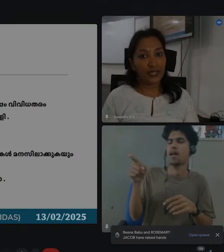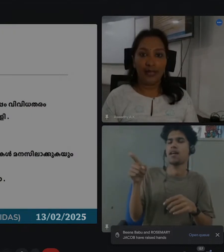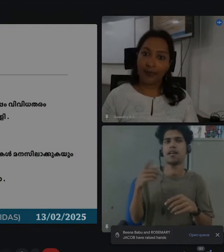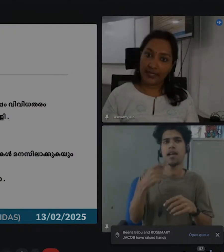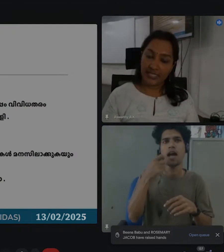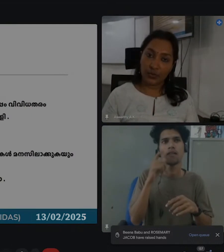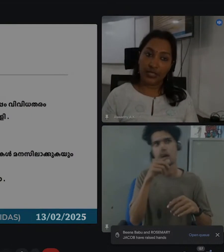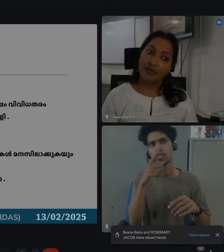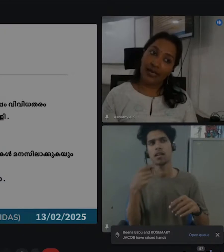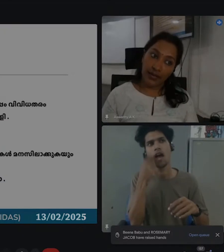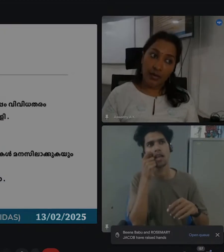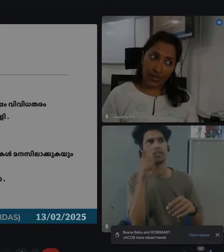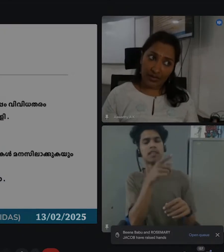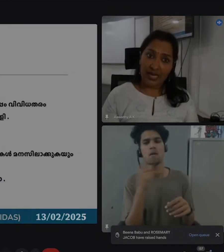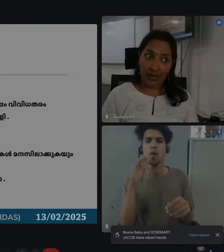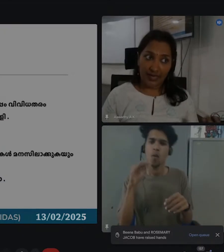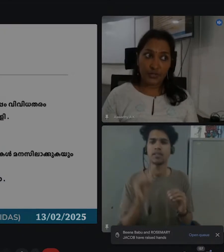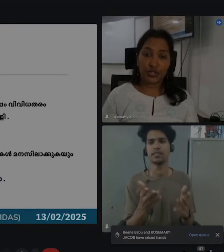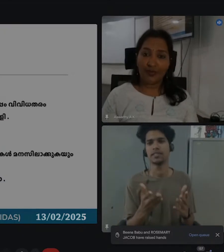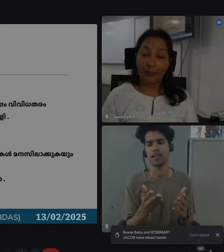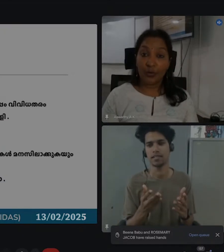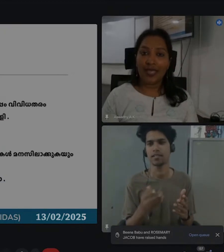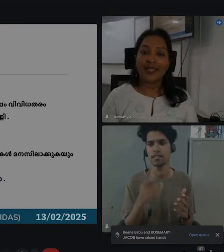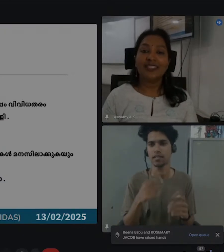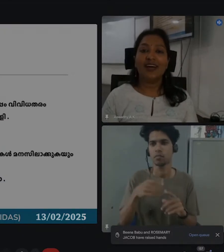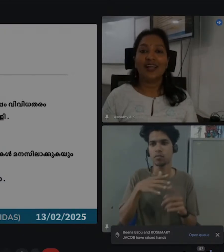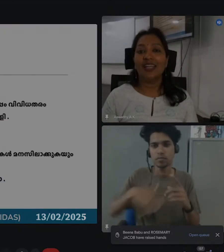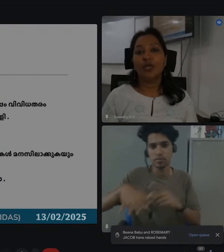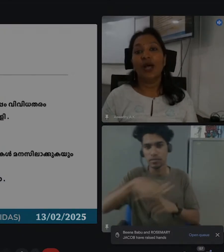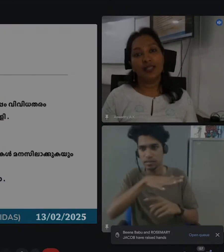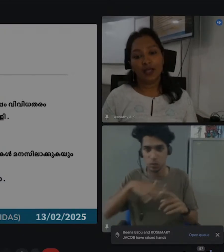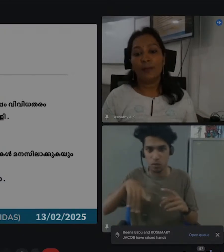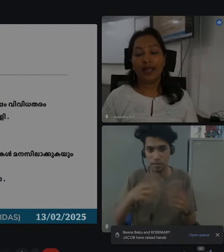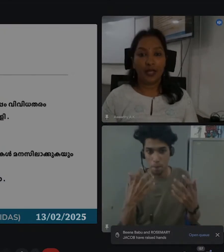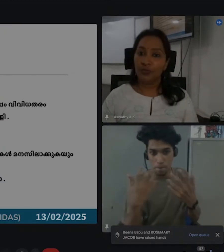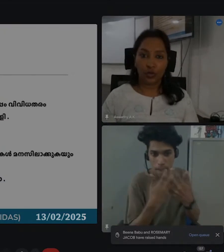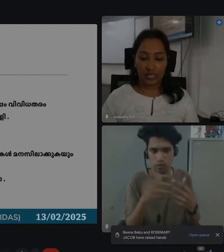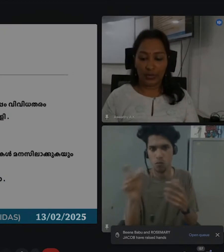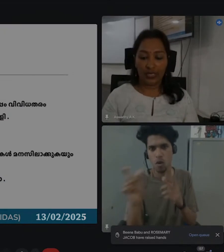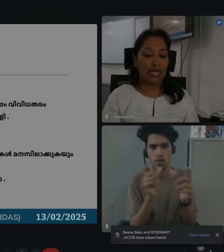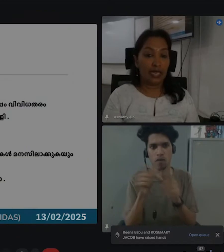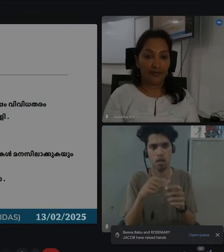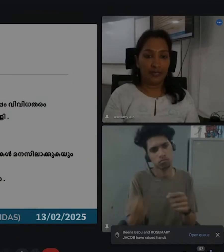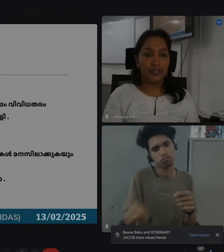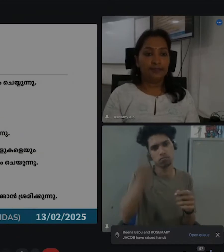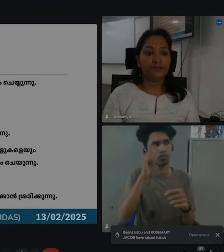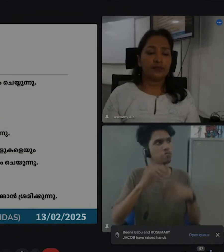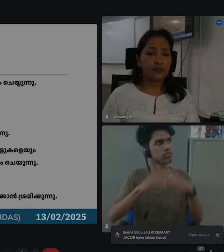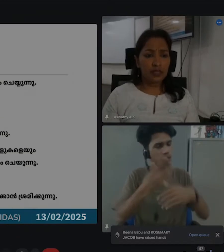അച്ഛന്ന് മാത്രമല്ല, മറ്റു ചില കുഞ്ഞുങ്ങൾ വേറെ അവർക്ക് അവരുടെ ചുറ്റിനും അവർ എപ്പോഴും കേൾക്കുന്ന ചില വാക്കുകൾ ഏതോ അത് ഒക്കെ പറയാനും തുടങ്ങാറുണ്ട് ഈ